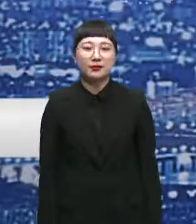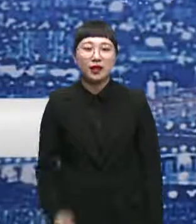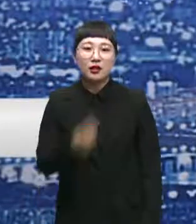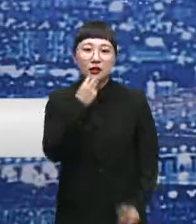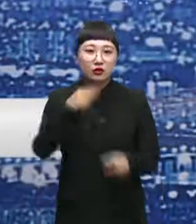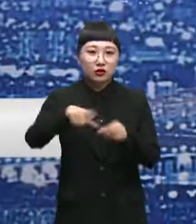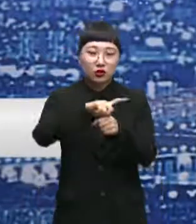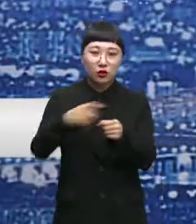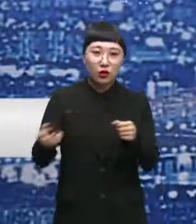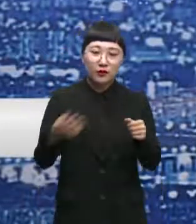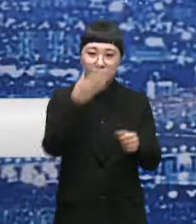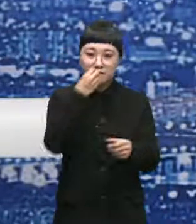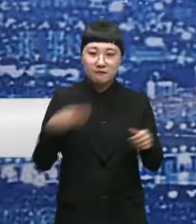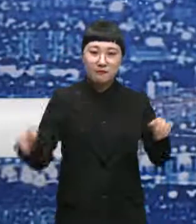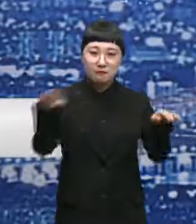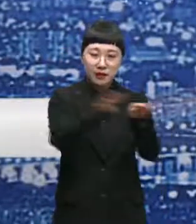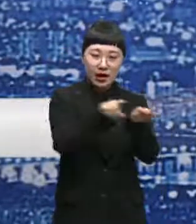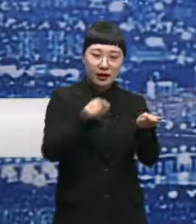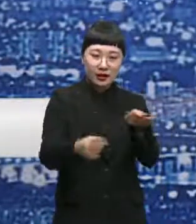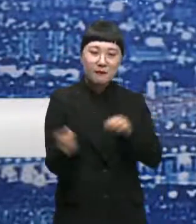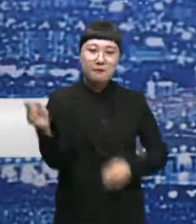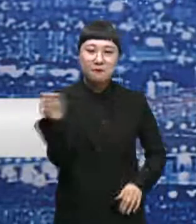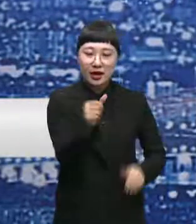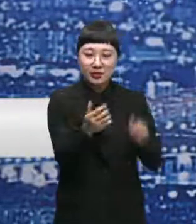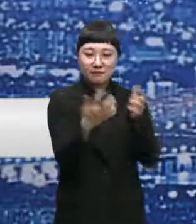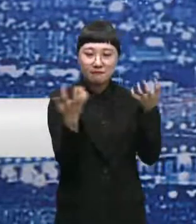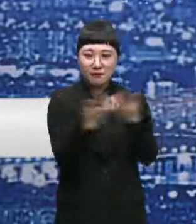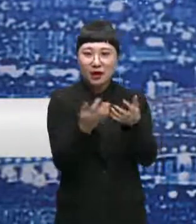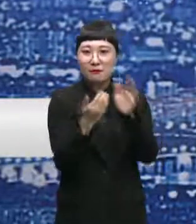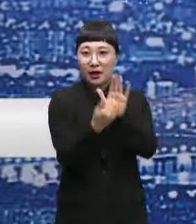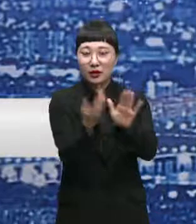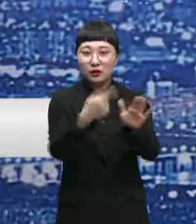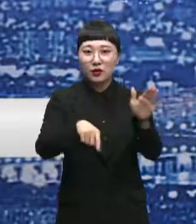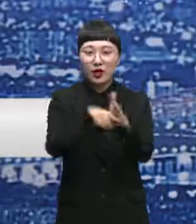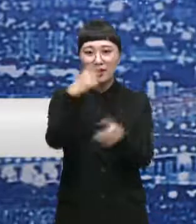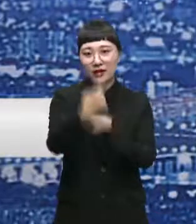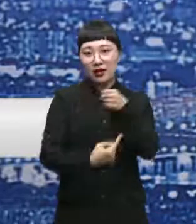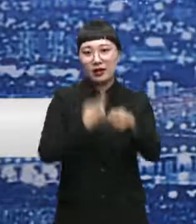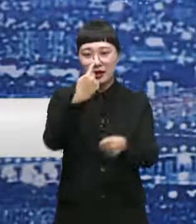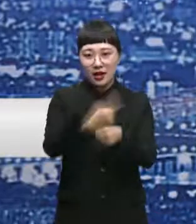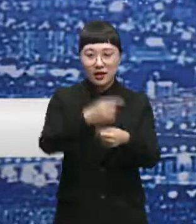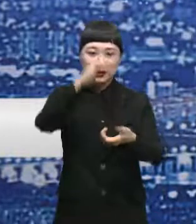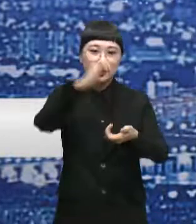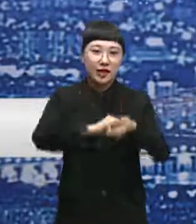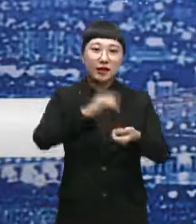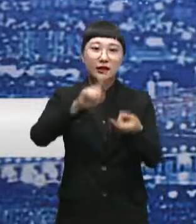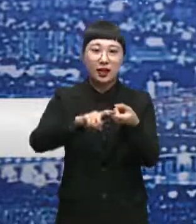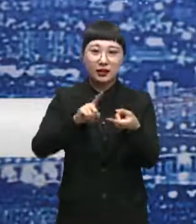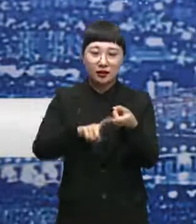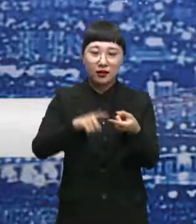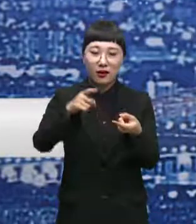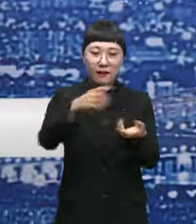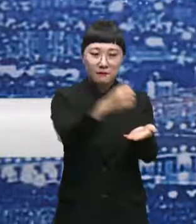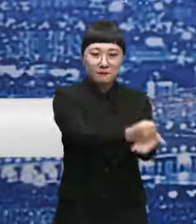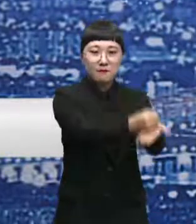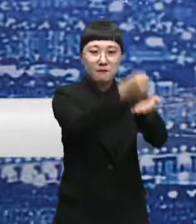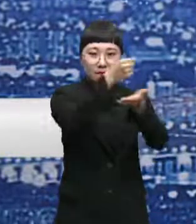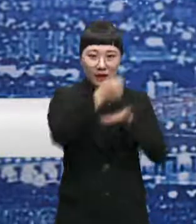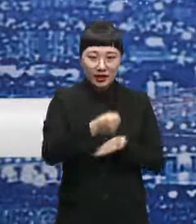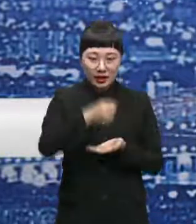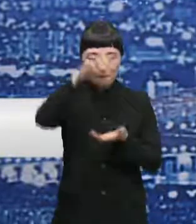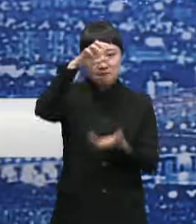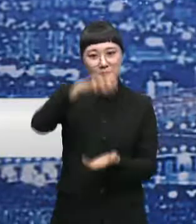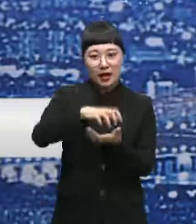수도권 매립지 조기 포화를 막기 위해 매립지에 반입하는 1년치 생활 폐기 물량을 제한하는 반입 총량제가 시행된 첫